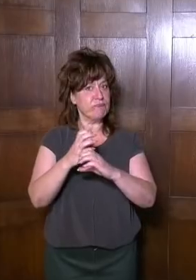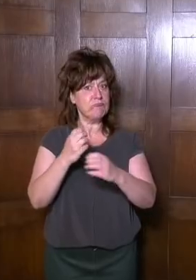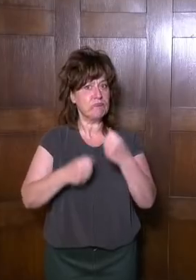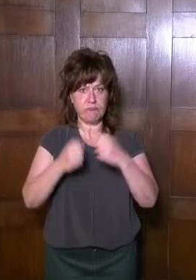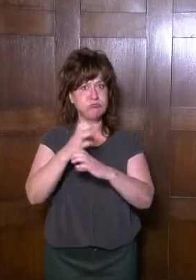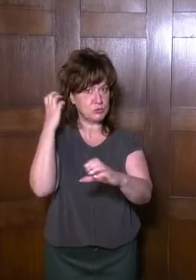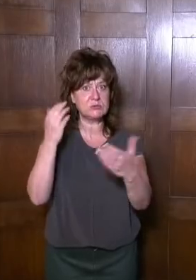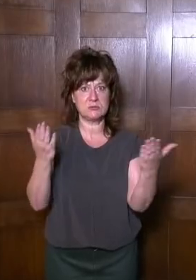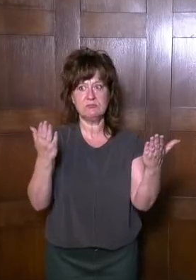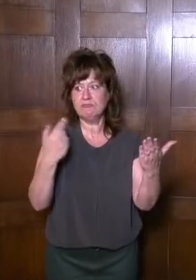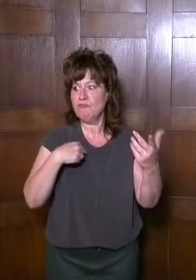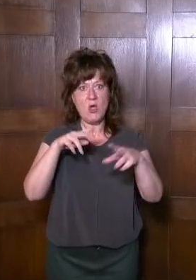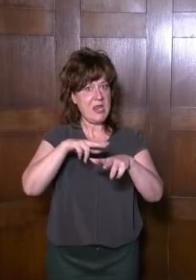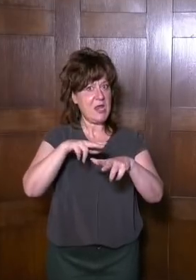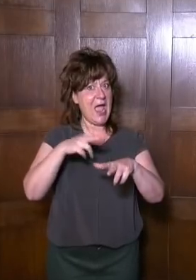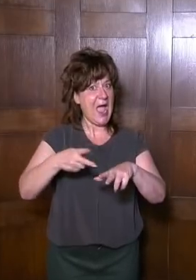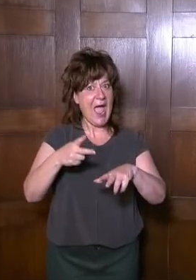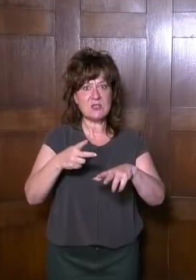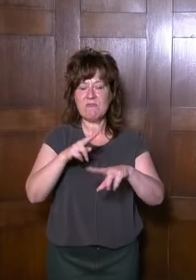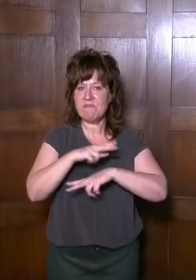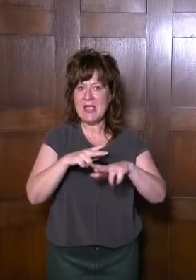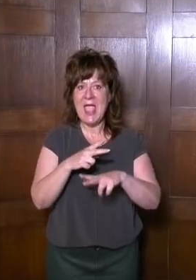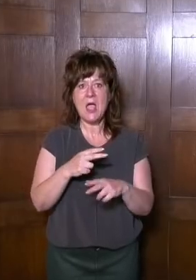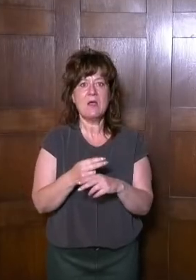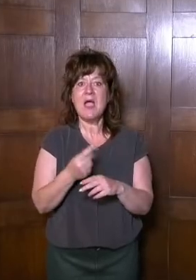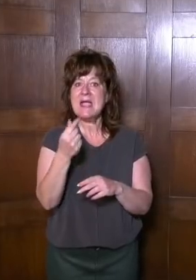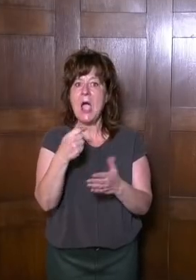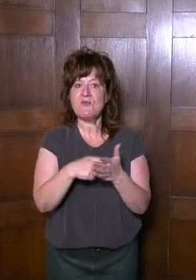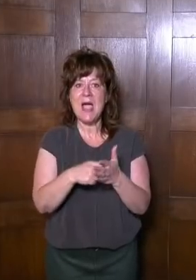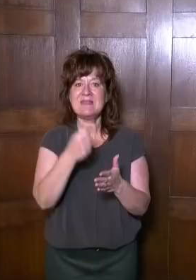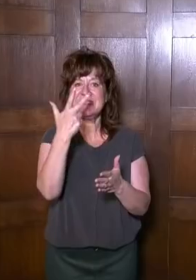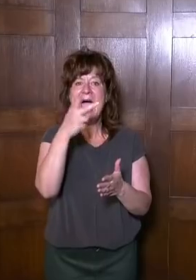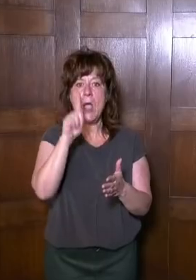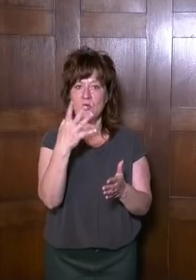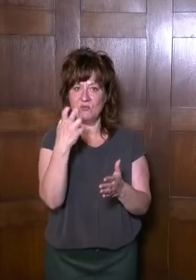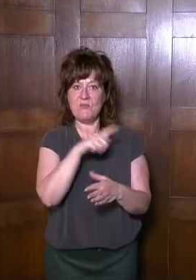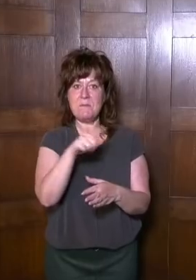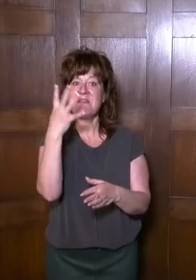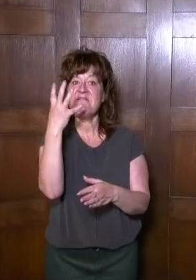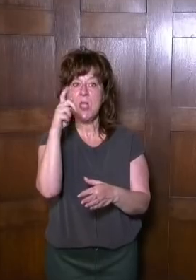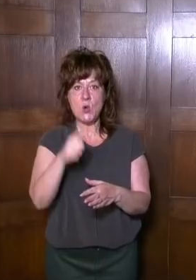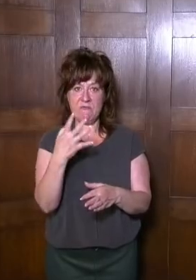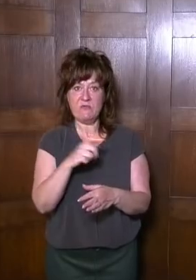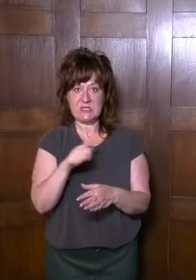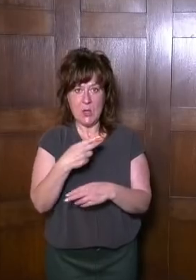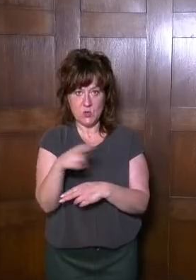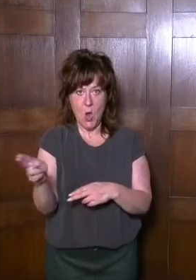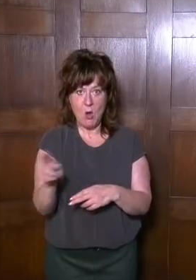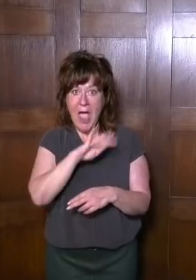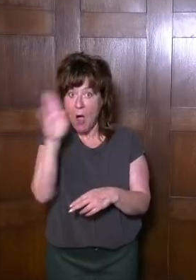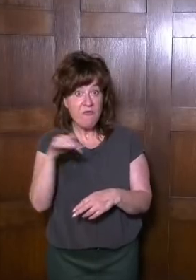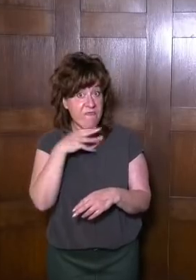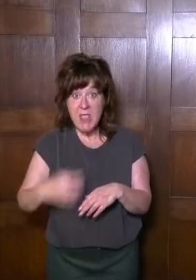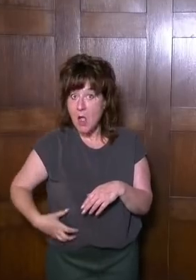also einen Kaufpreis zwischen 350 und 450.000 Euro, also auch eine Menge Kapital, was